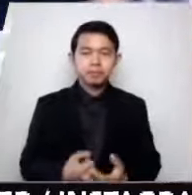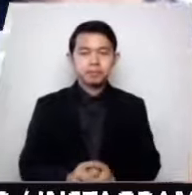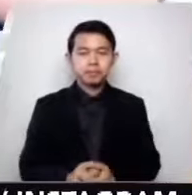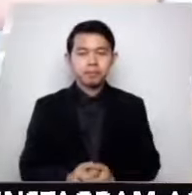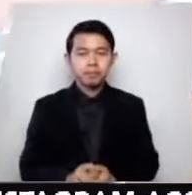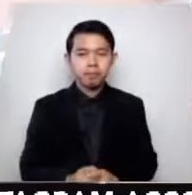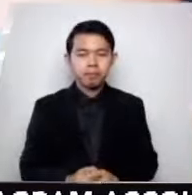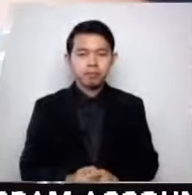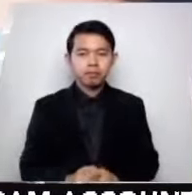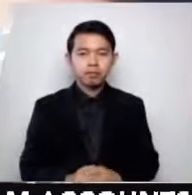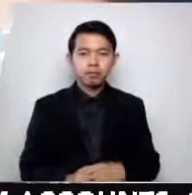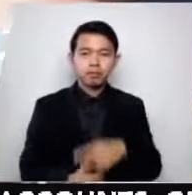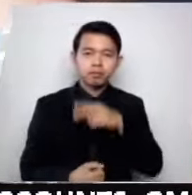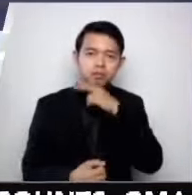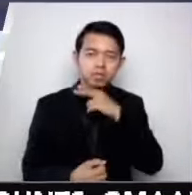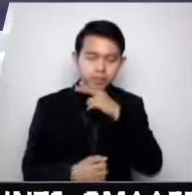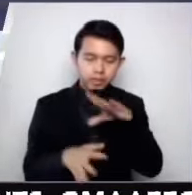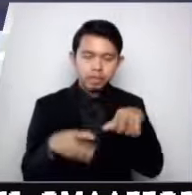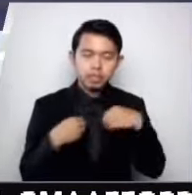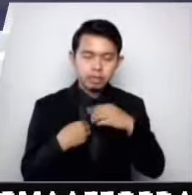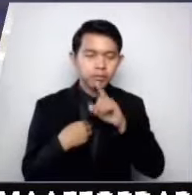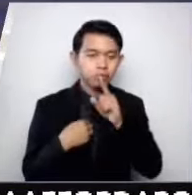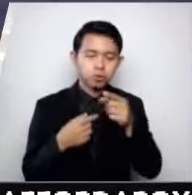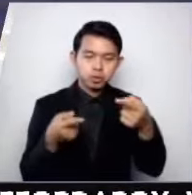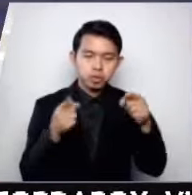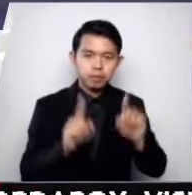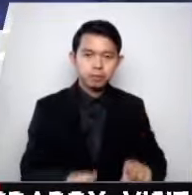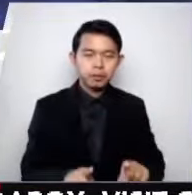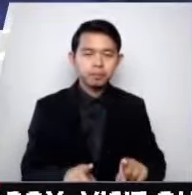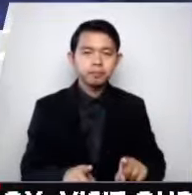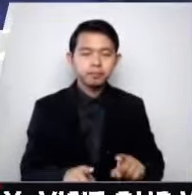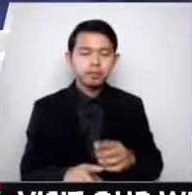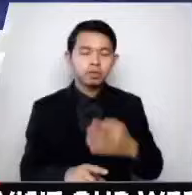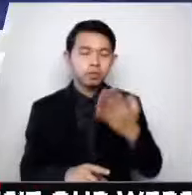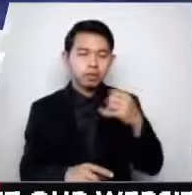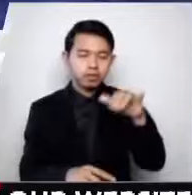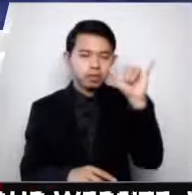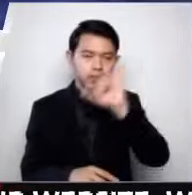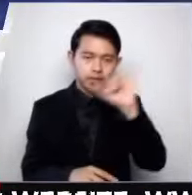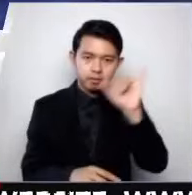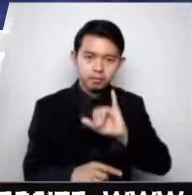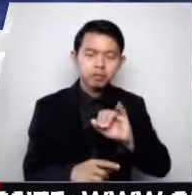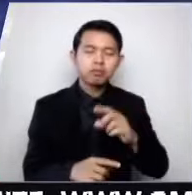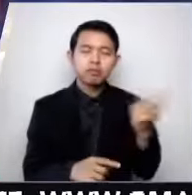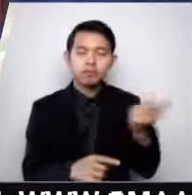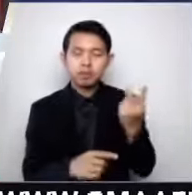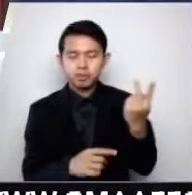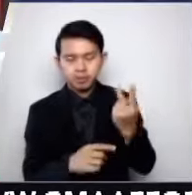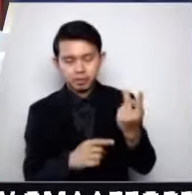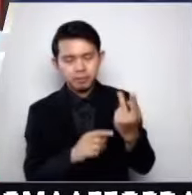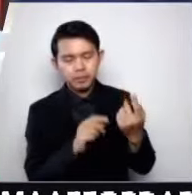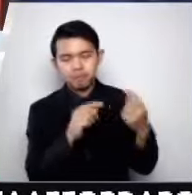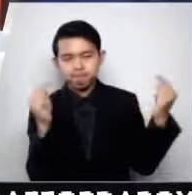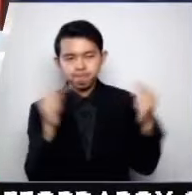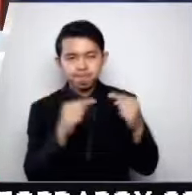nakainom siya bago ang pananaksak. Karoon na po kami ng alitan. Sa pera po, parang ano nangyari po kasi hindi sila